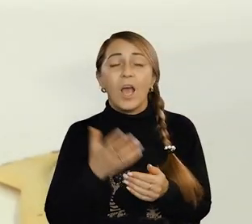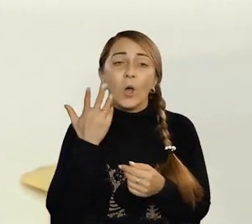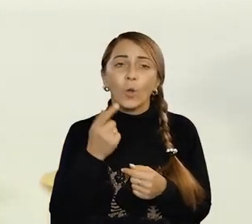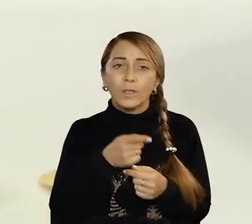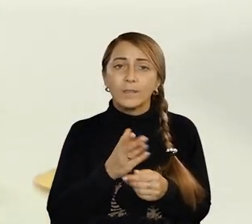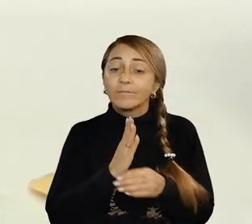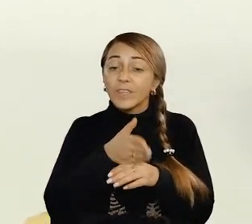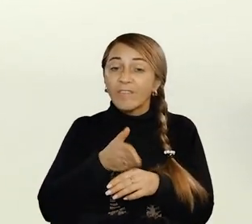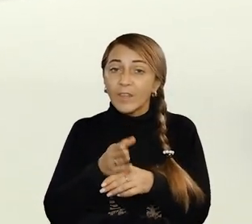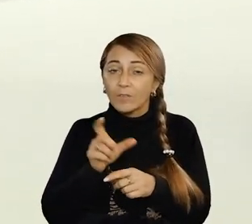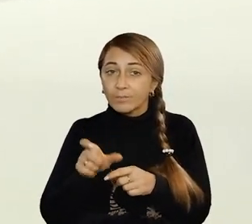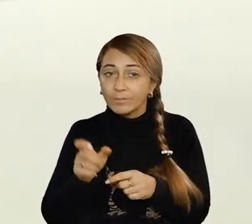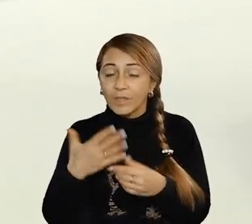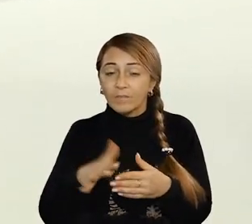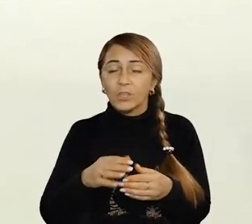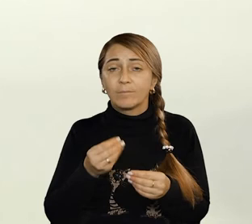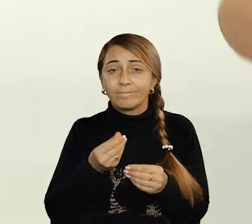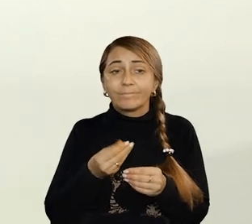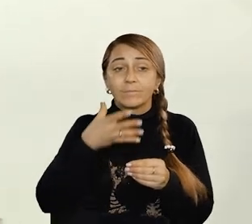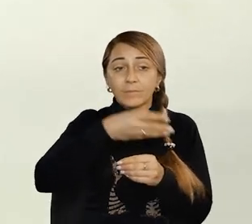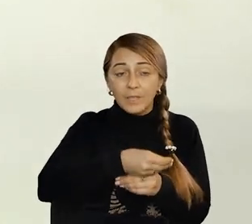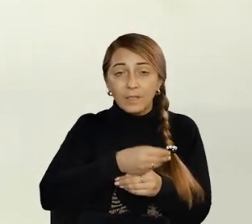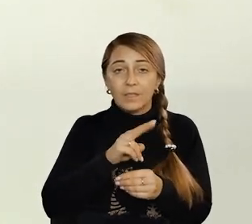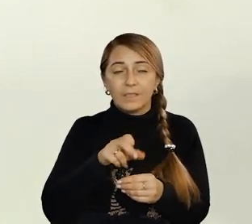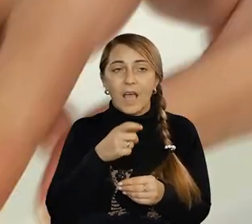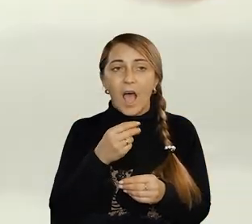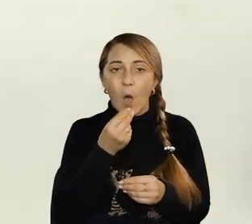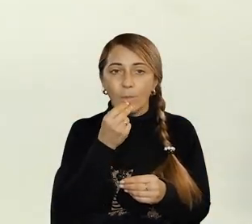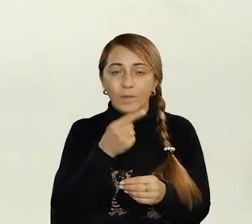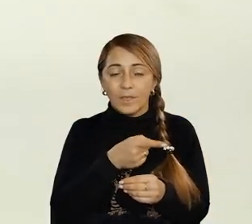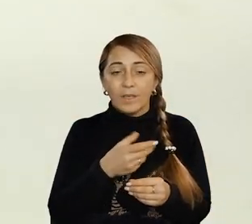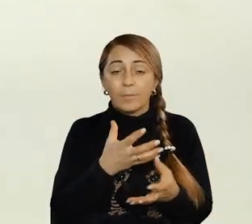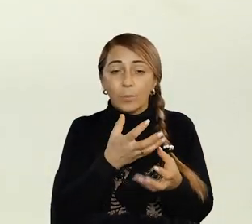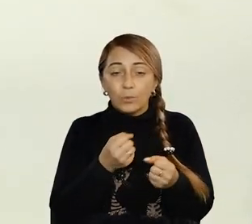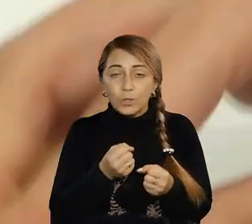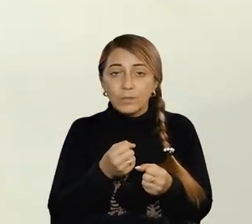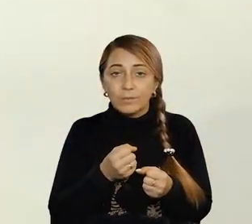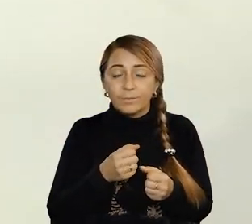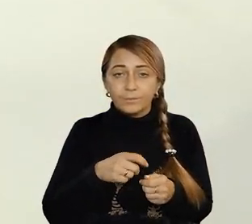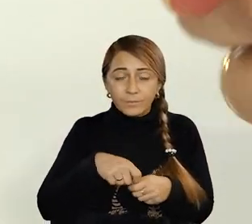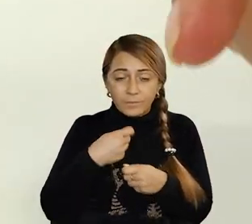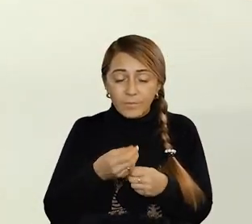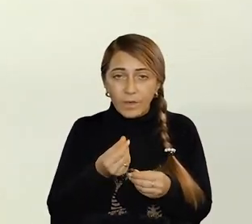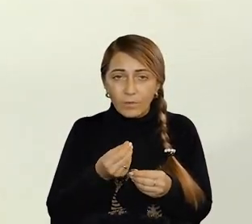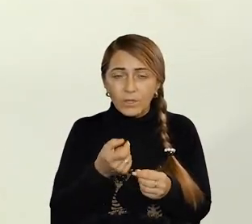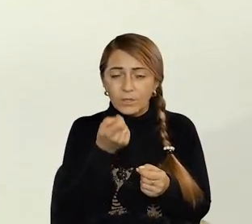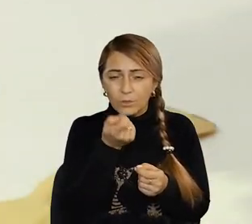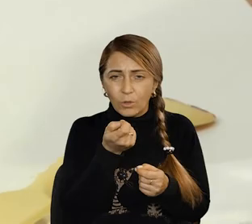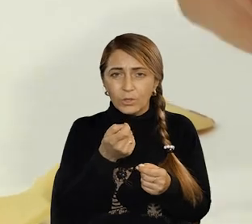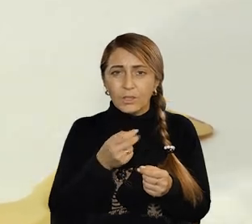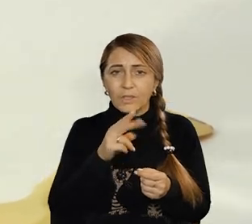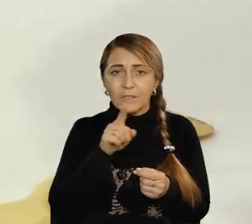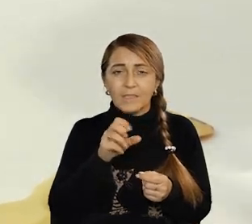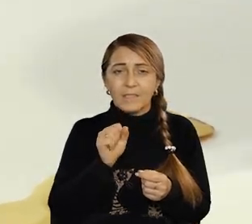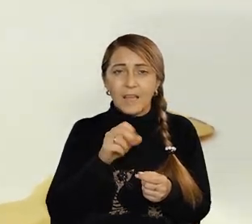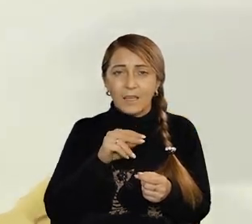Коли відвідувачі розрахувалися зі мною за обід, то кекс отримав решту від своїх коштів. кілька паперових